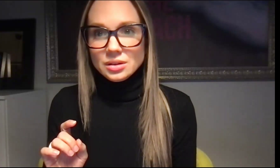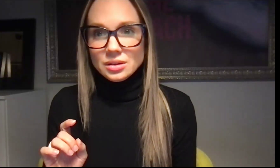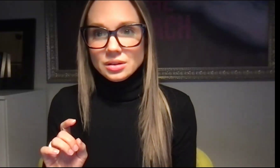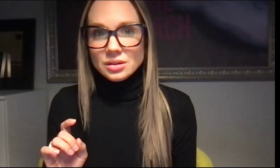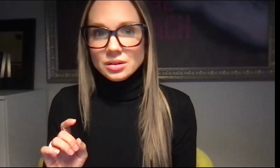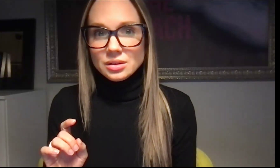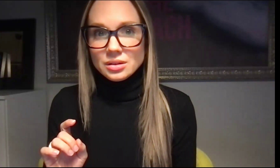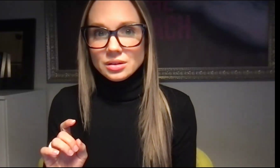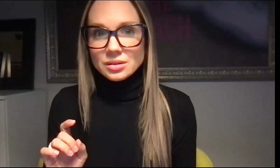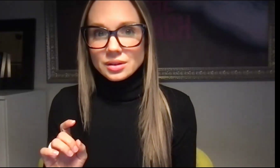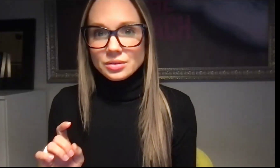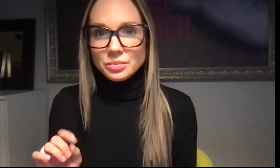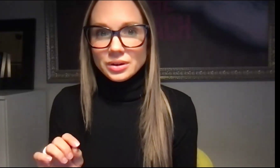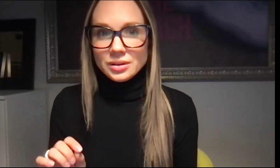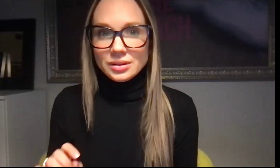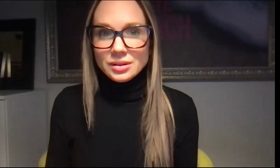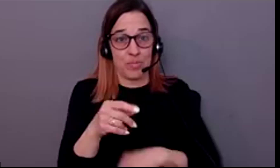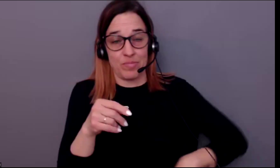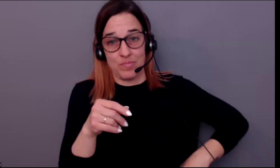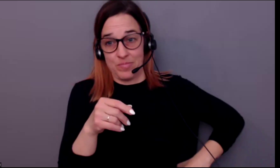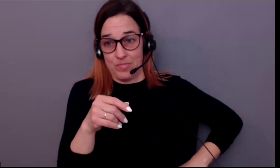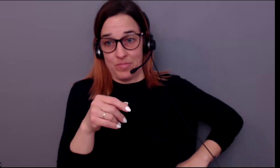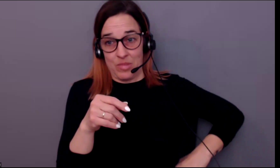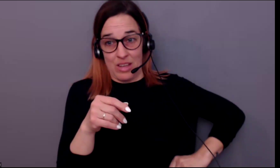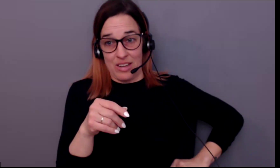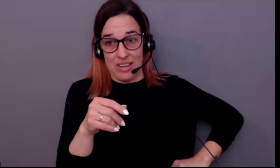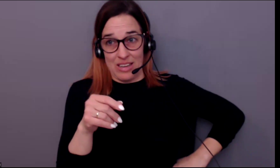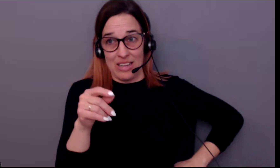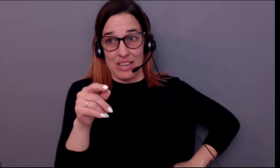aussi? Ça coupe, hein? Oui.